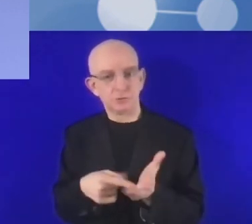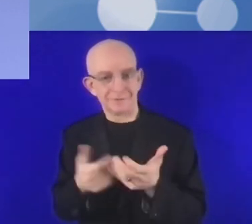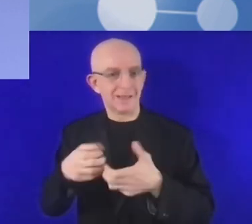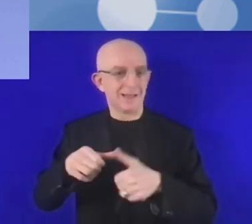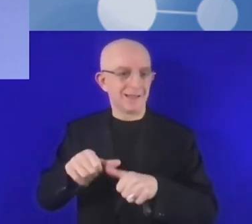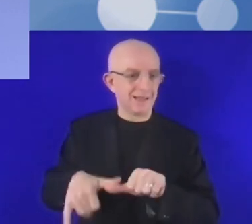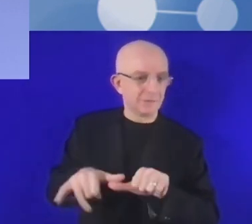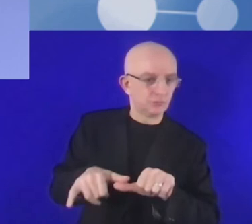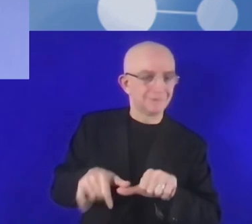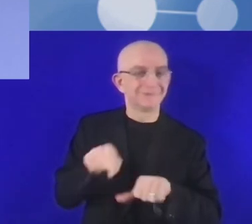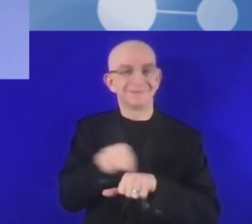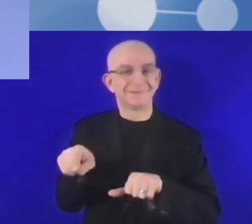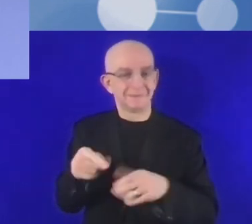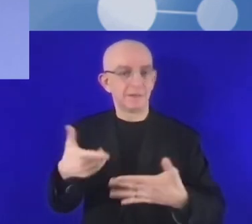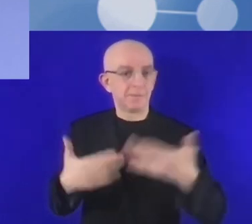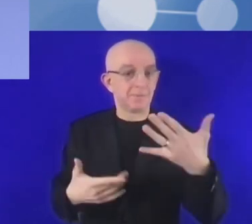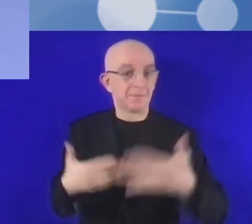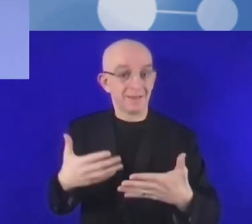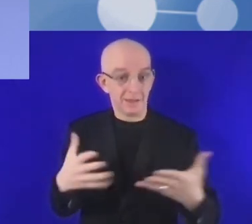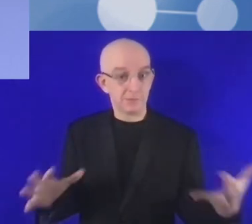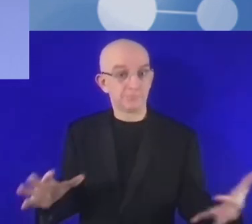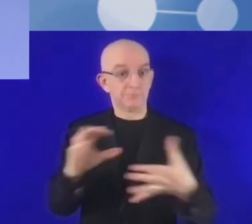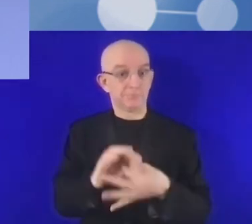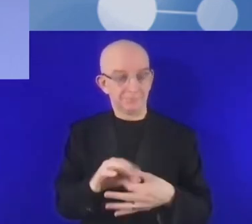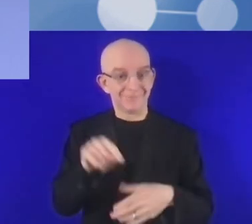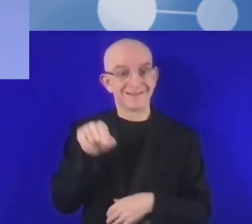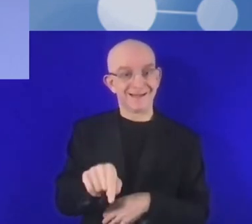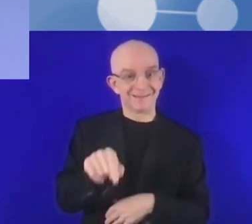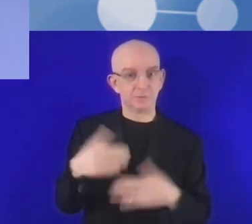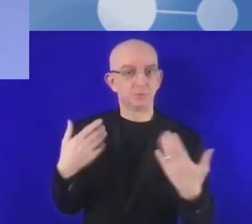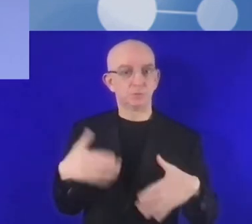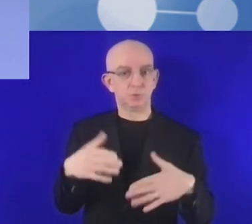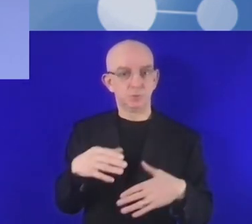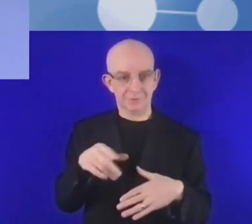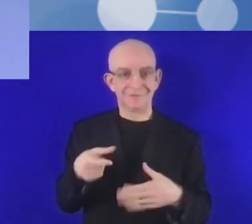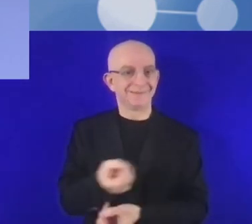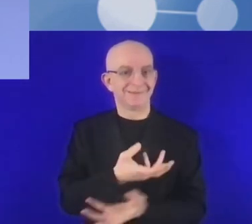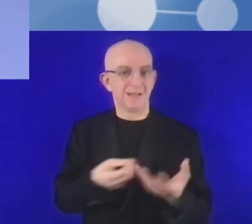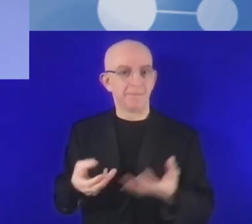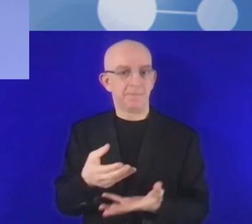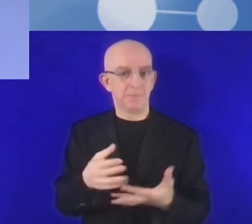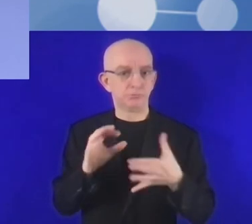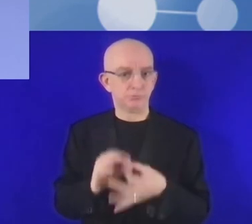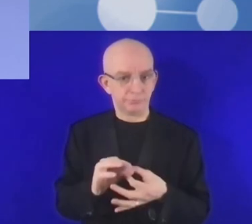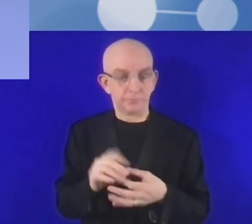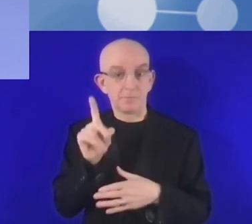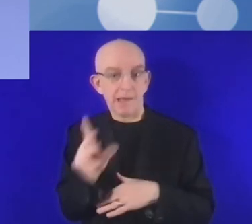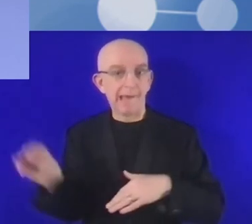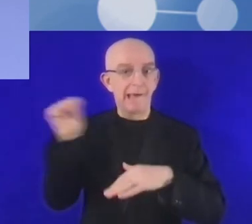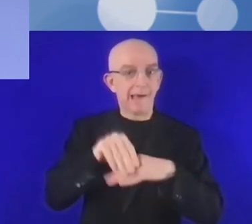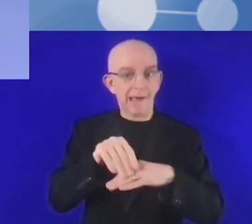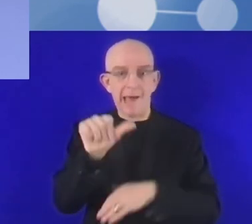أيضا الفنون والموسيقى. يجب لا نتحدث فقط عن مواد العلوم